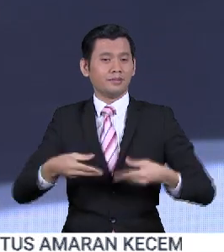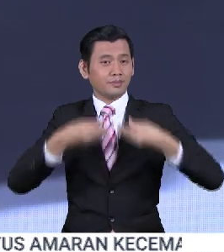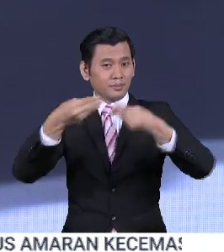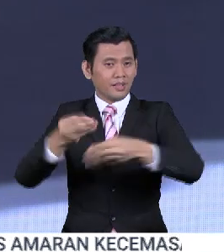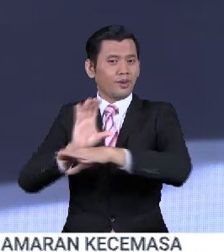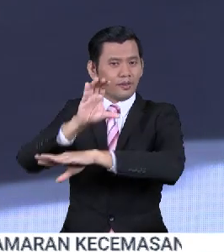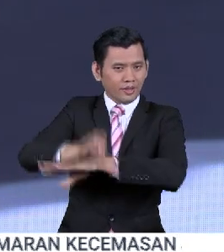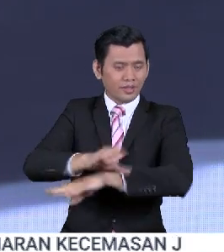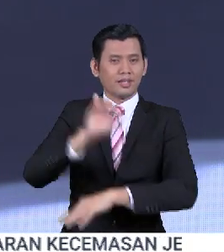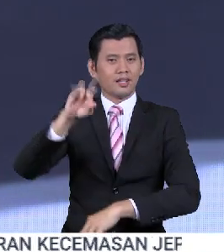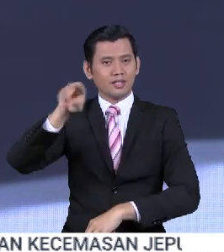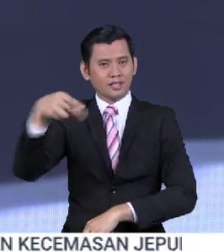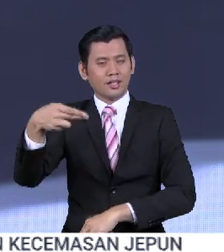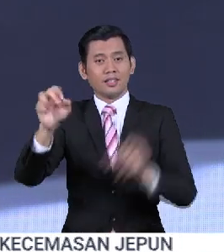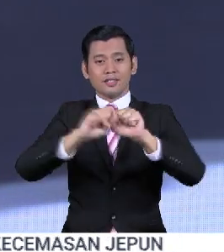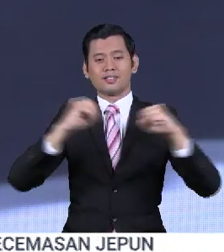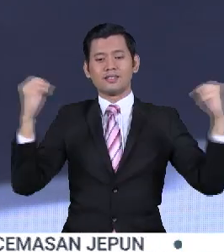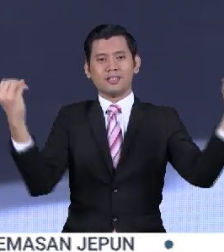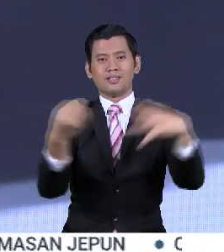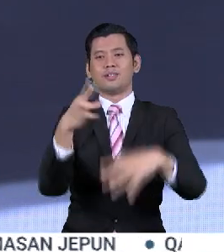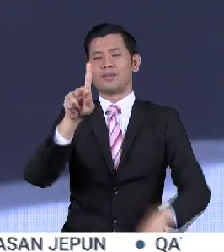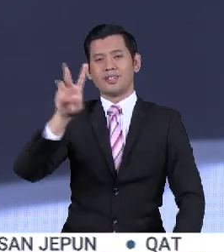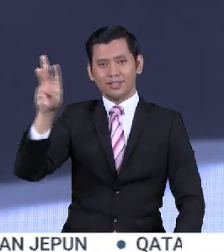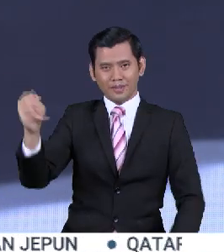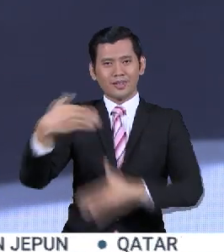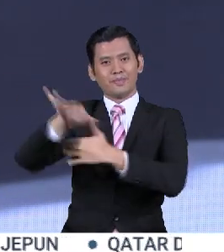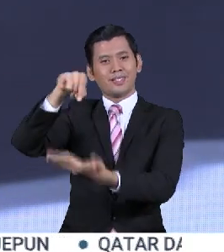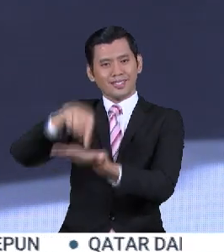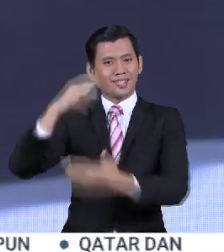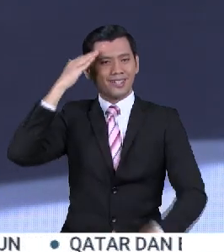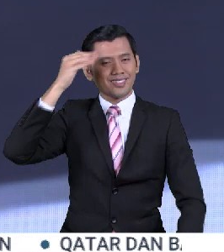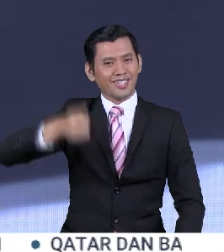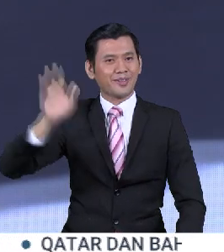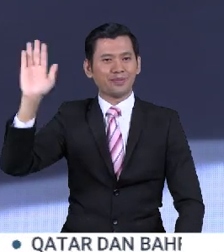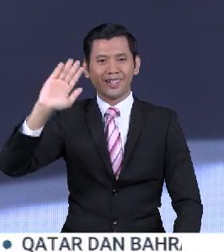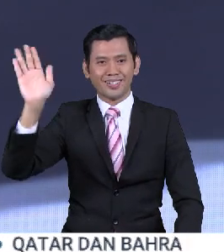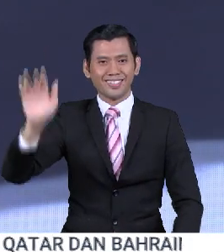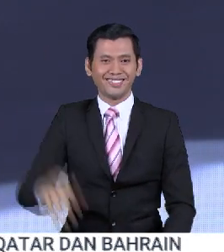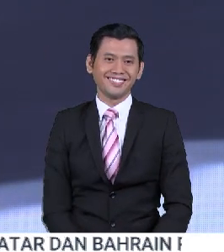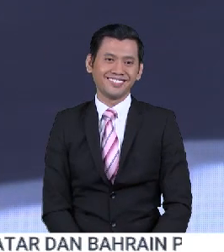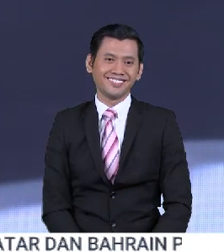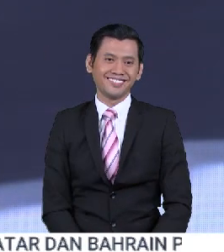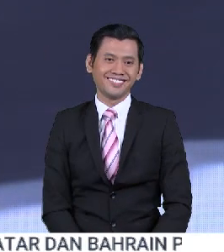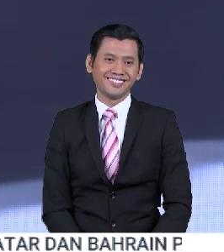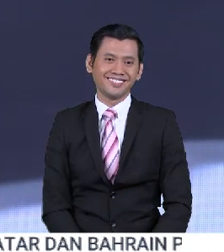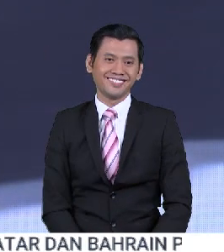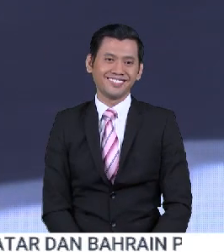Saya Aisyah Yatim, Stadium RTM menanti anda selepas ini. Assalamualaikum, bye.